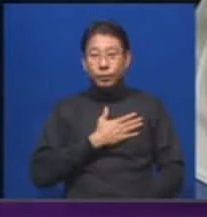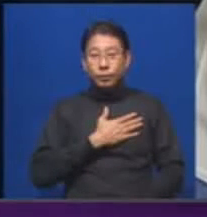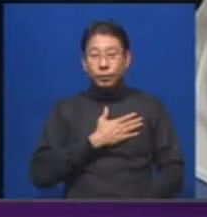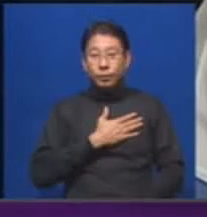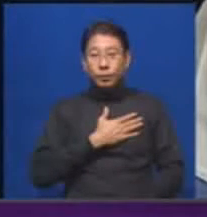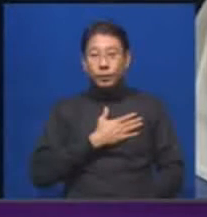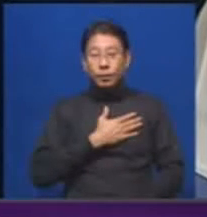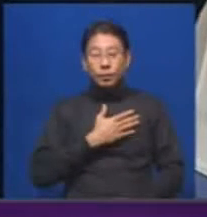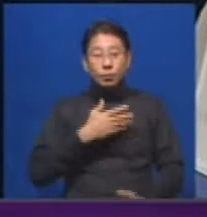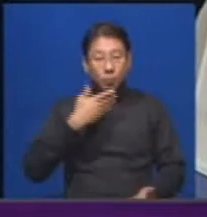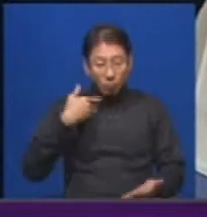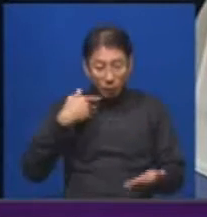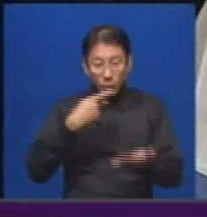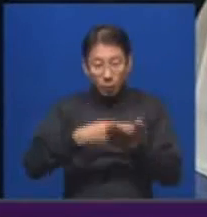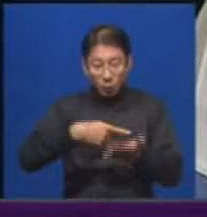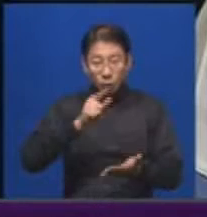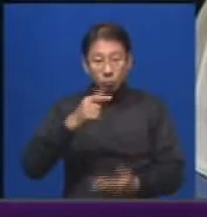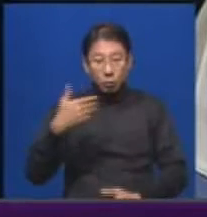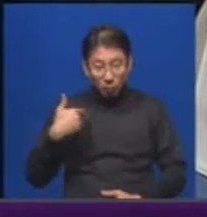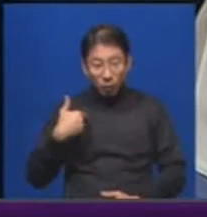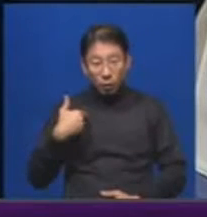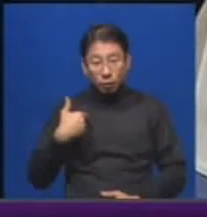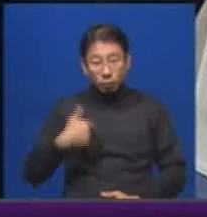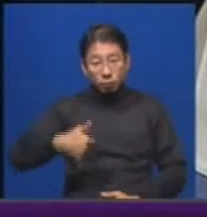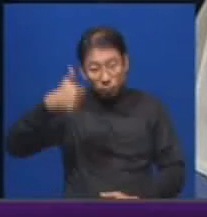หรือผมได้ประโยชน์อะไรหรือเปล่า